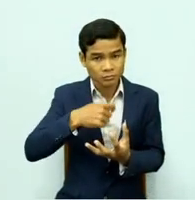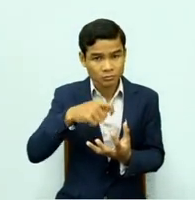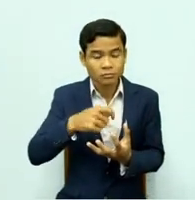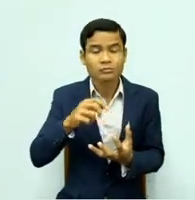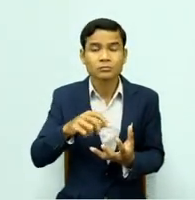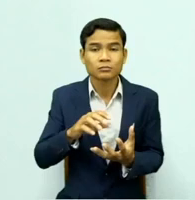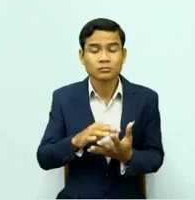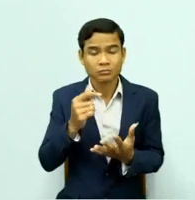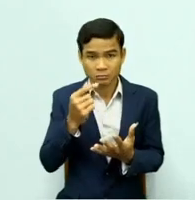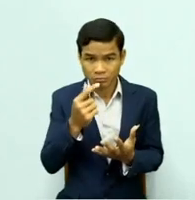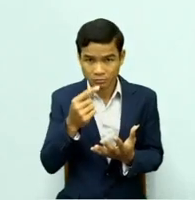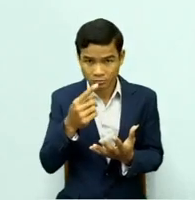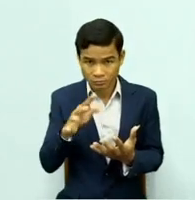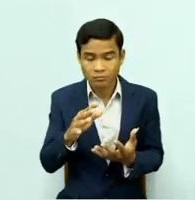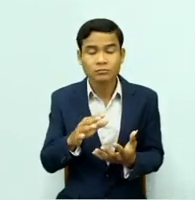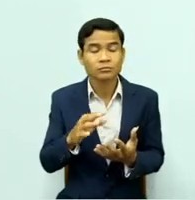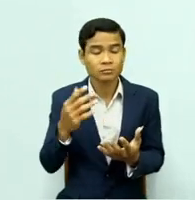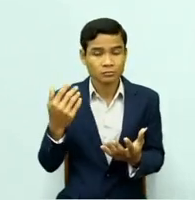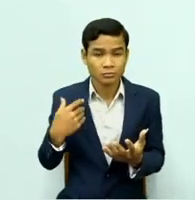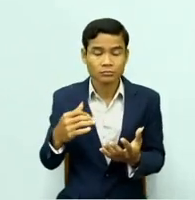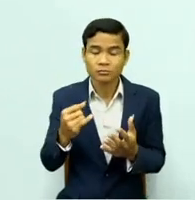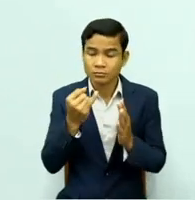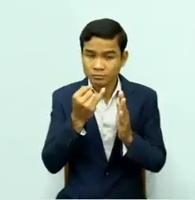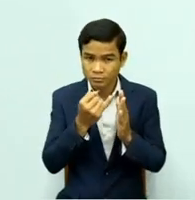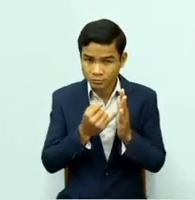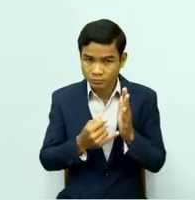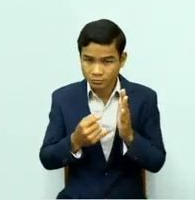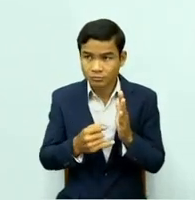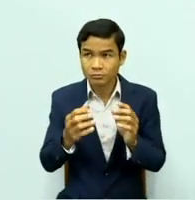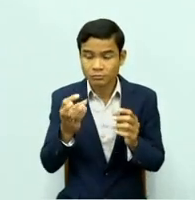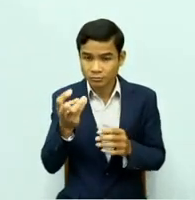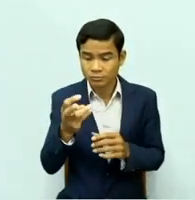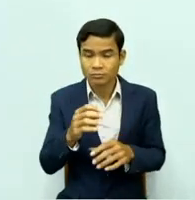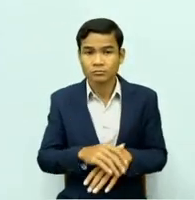ចេះ ទេ ណា កូន ហើយ កូន គូស បន្តិច ចឹង ណា ចូល ចឹង ណា